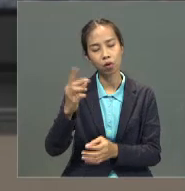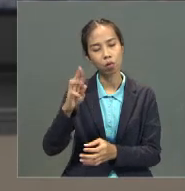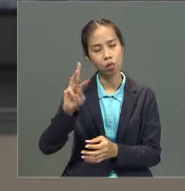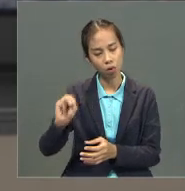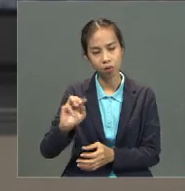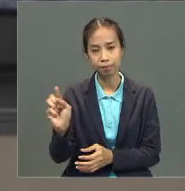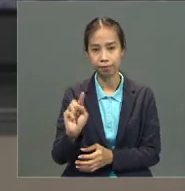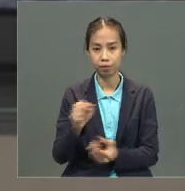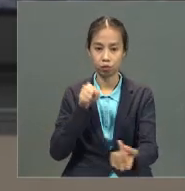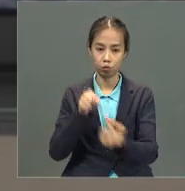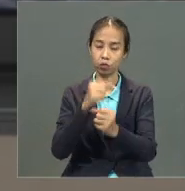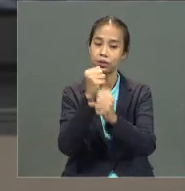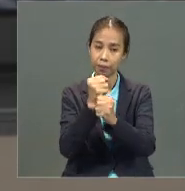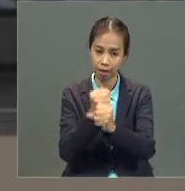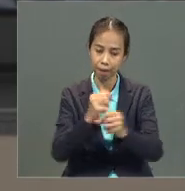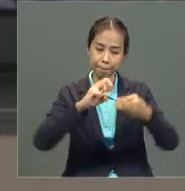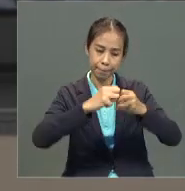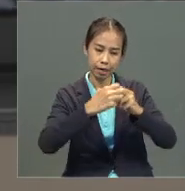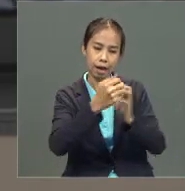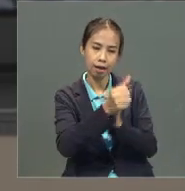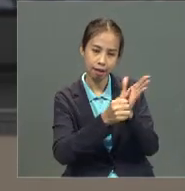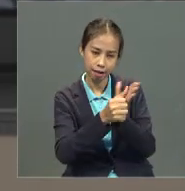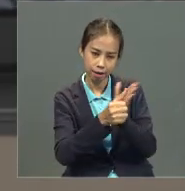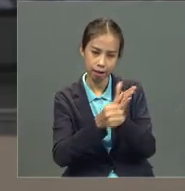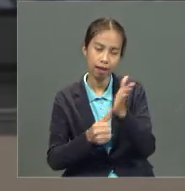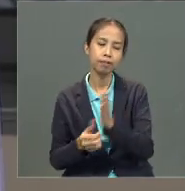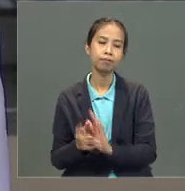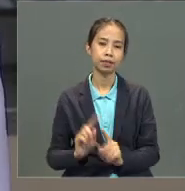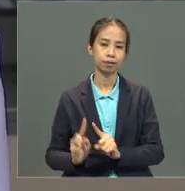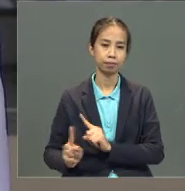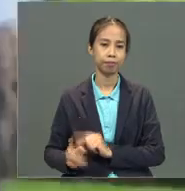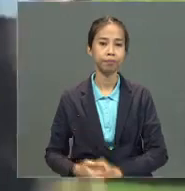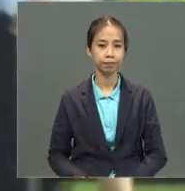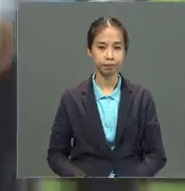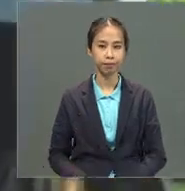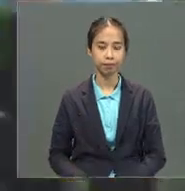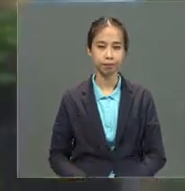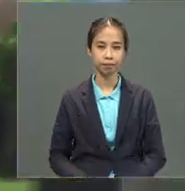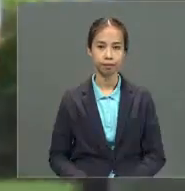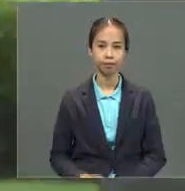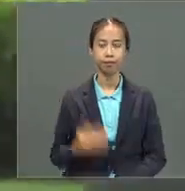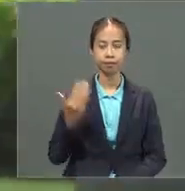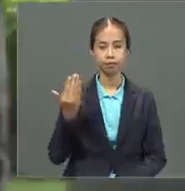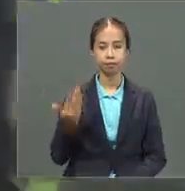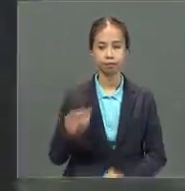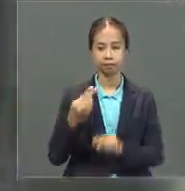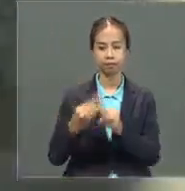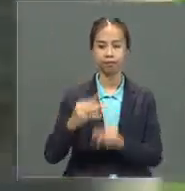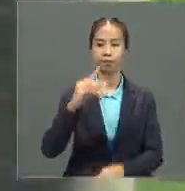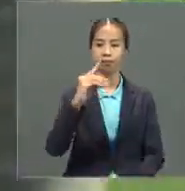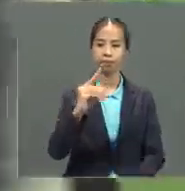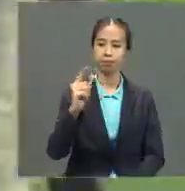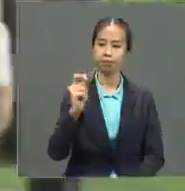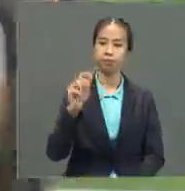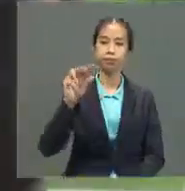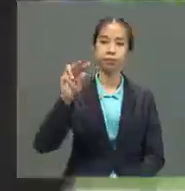ในการแก้ไขปัญหาของประเทศที่เป็นอยู่นะครับ ส่วนนายดอนปรมัตถ์วินัยนะคะที่ควบตำแหน่งรองน